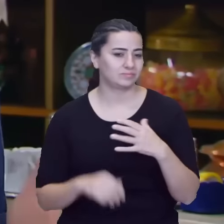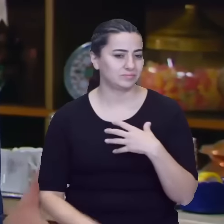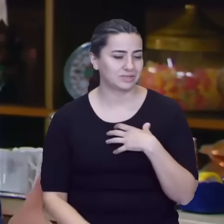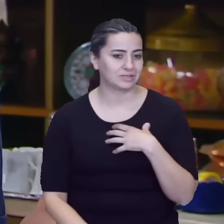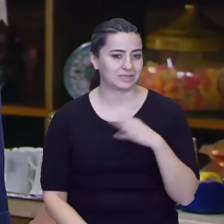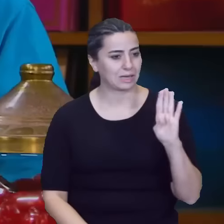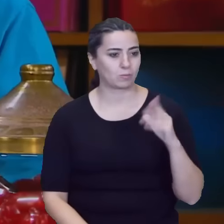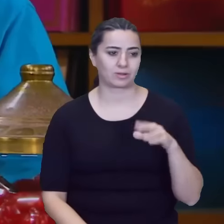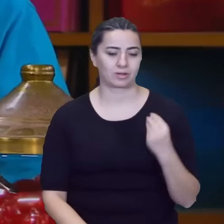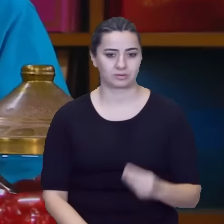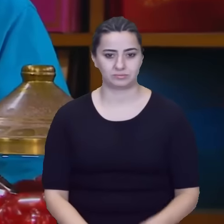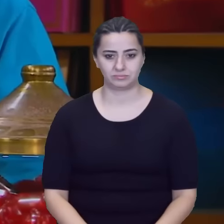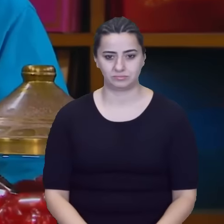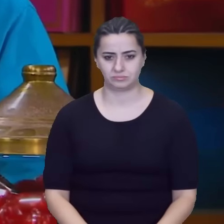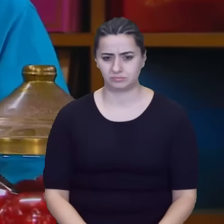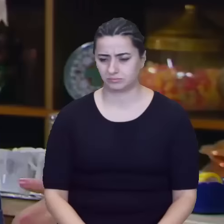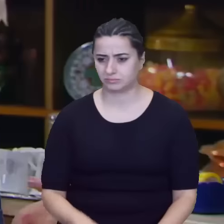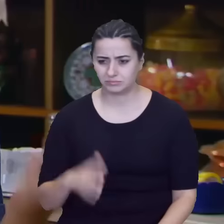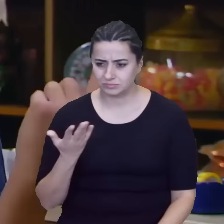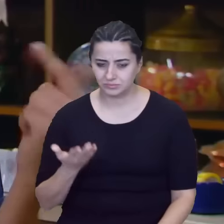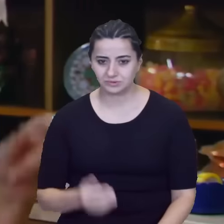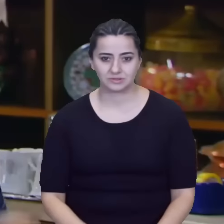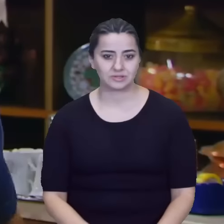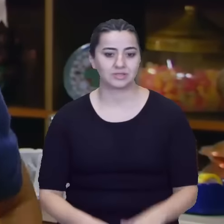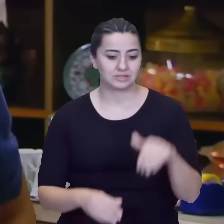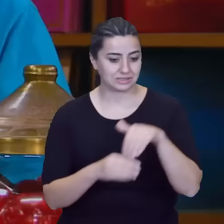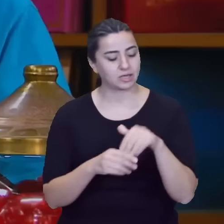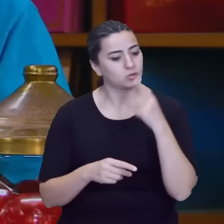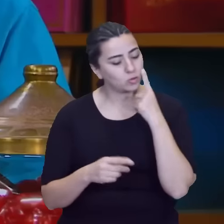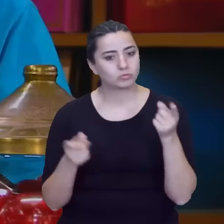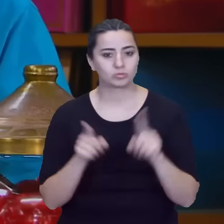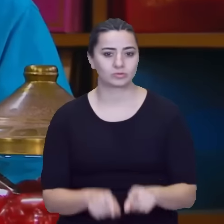bence demokrasi en iyisi. Nasıl? Sandıkta görüşelim.